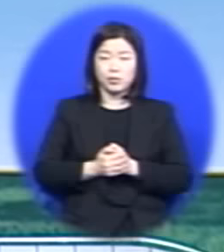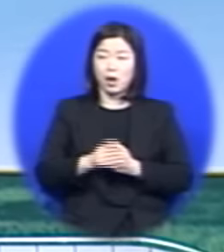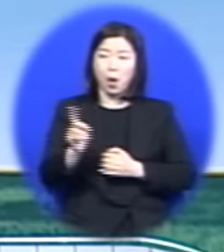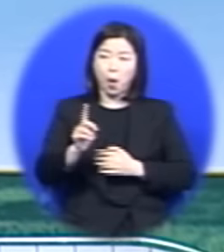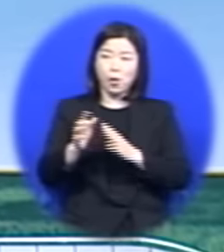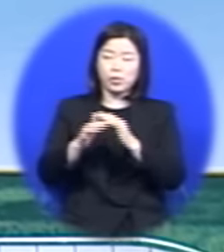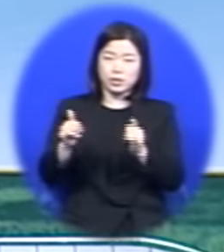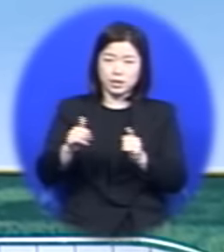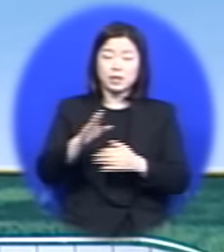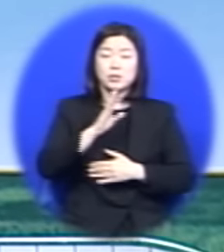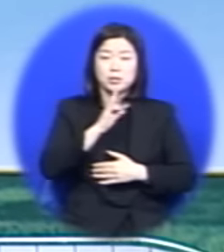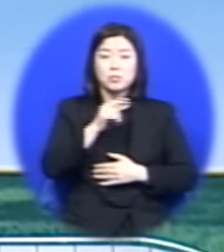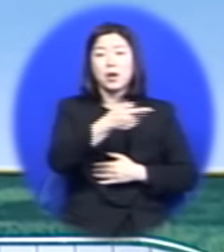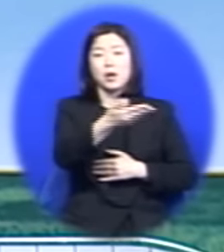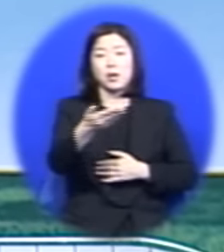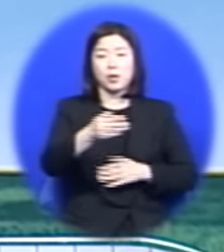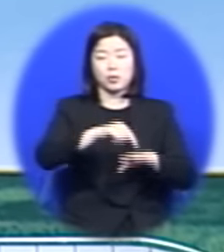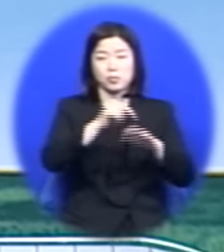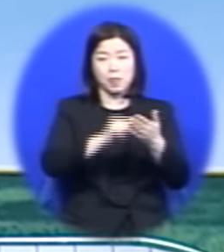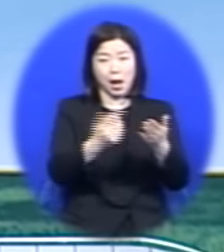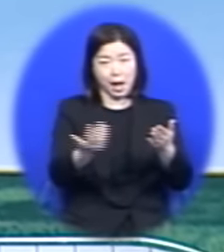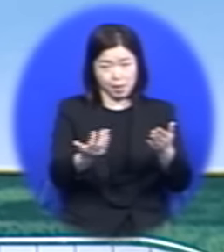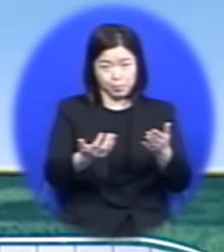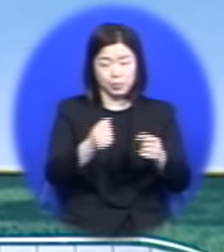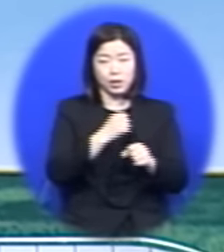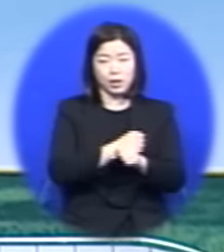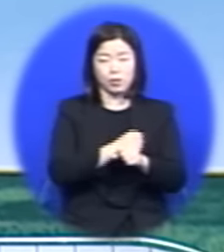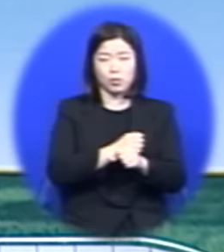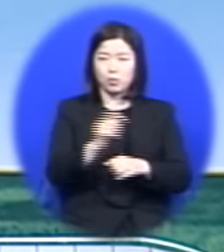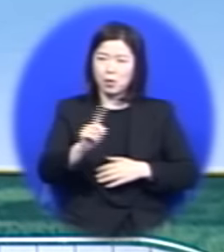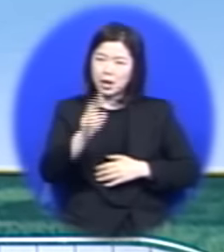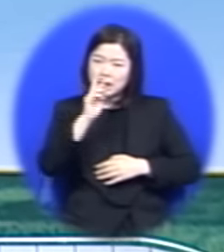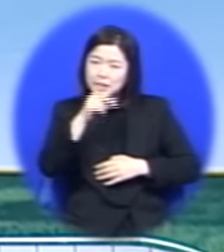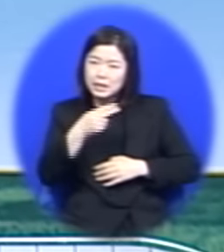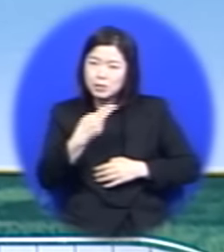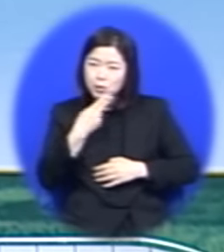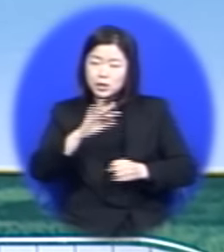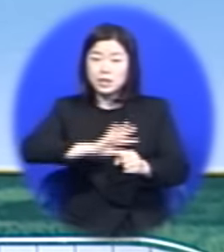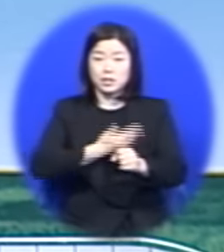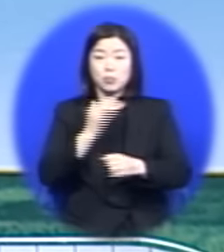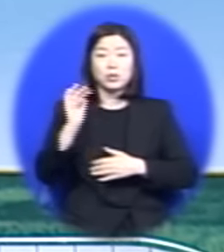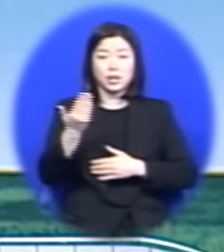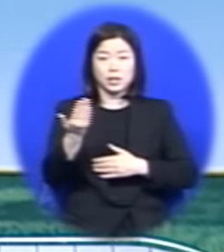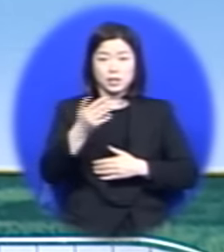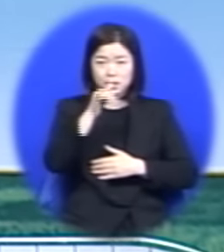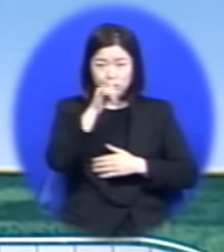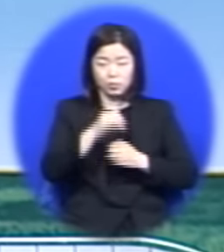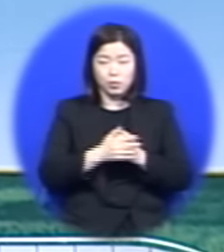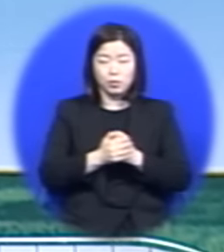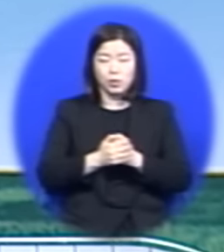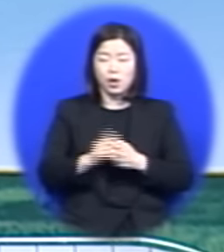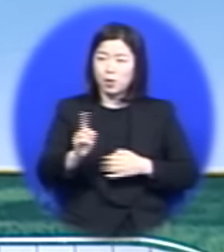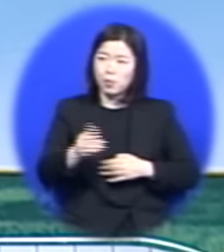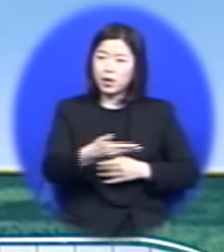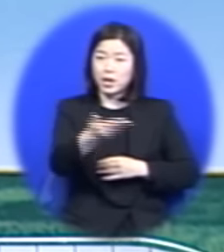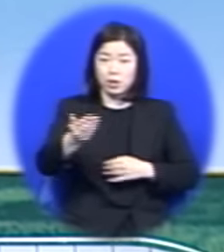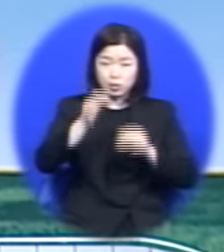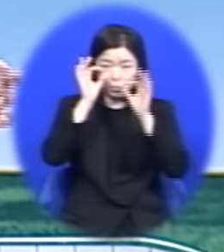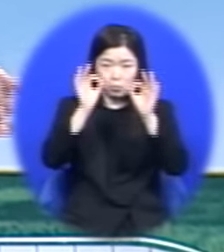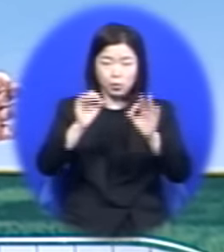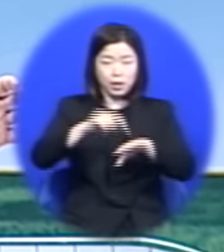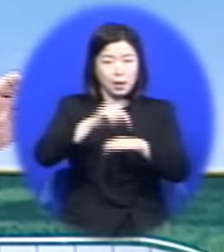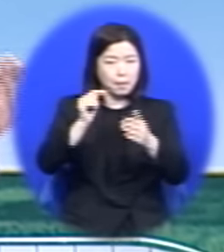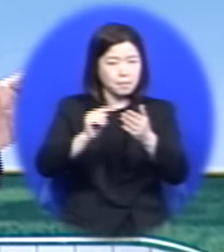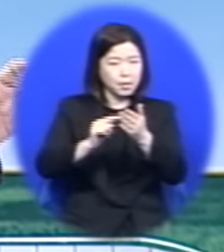어떤 사람이 정말 여러분의 마음을 아프게 하고 뭔가 틀림없이 잘못된 일을 했고 뭔가 여러분들의 보기에 마음에